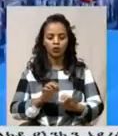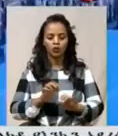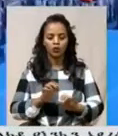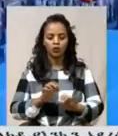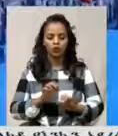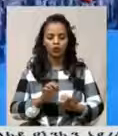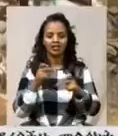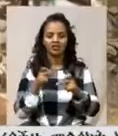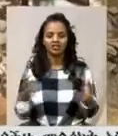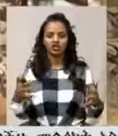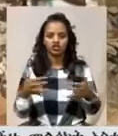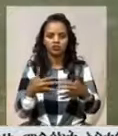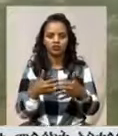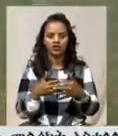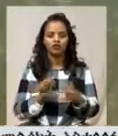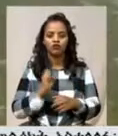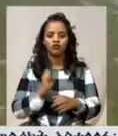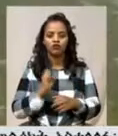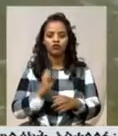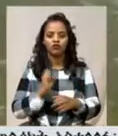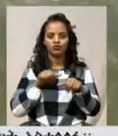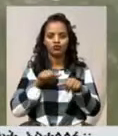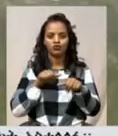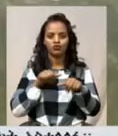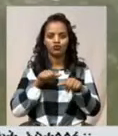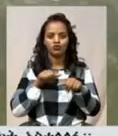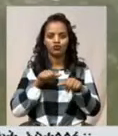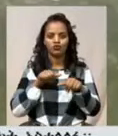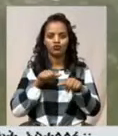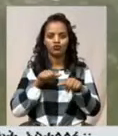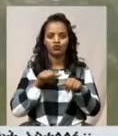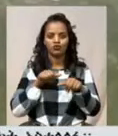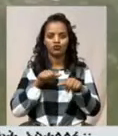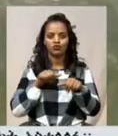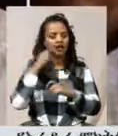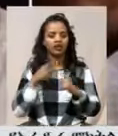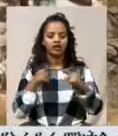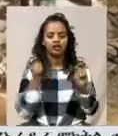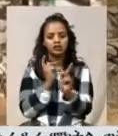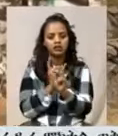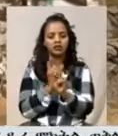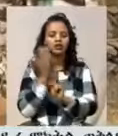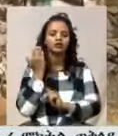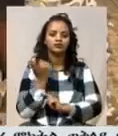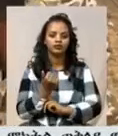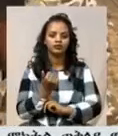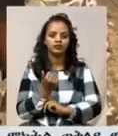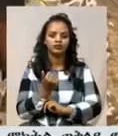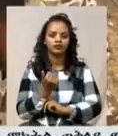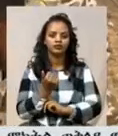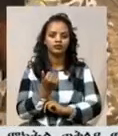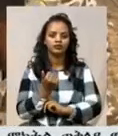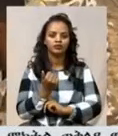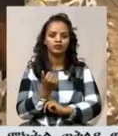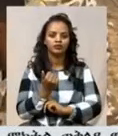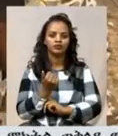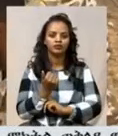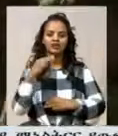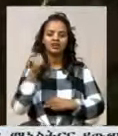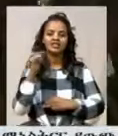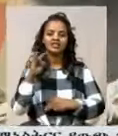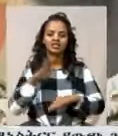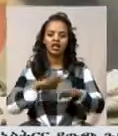ትርኢቶች የታጀበ የእብሪት ፉከራ ላይ የቆየው ቡድን ለ20 ዓመታት ትግራይን ከጠላት ሲጠብቅ በነበረው የሀገር መከላከያ ሰራዊት የሰሜን እዝ